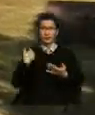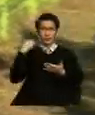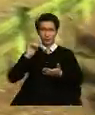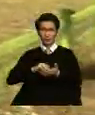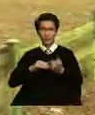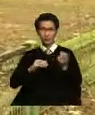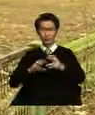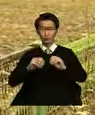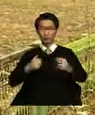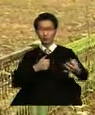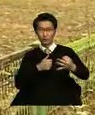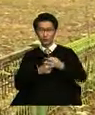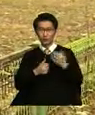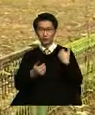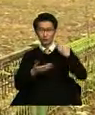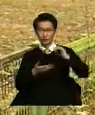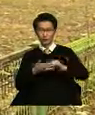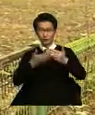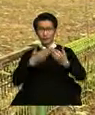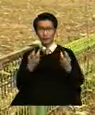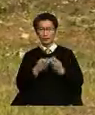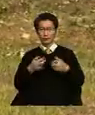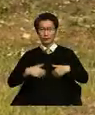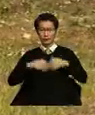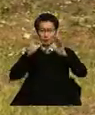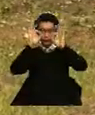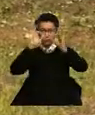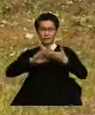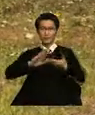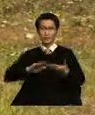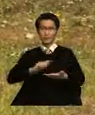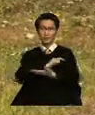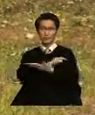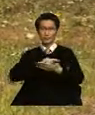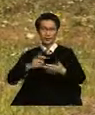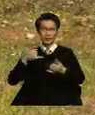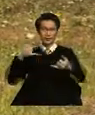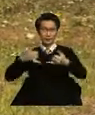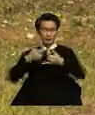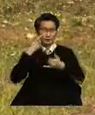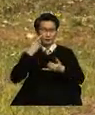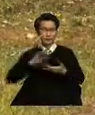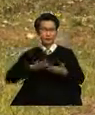회생하고 또 국고 보조금도 환수하는 방안도 필요해 보입니다. 가평군청 연결해 봤습니다.